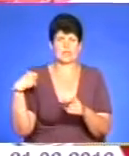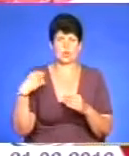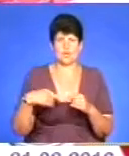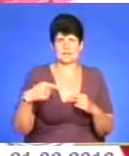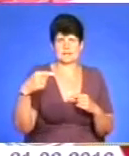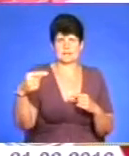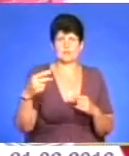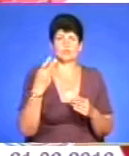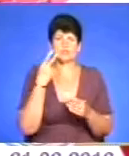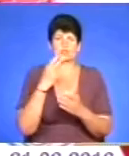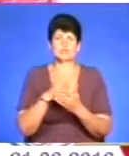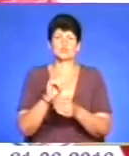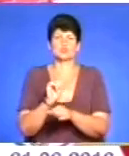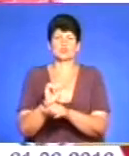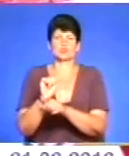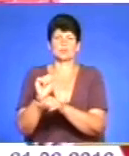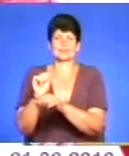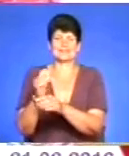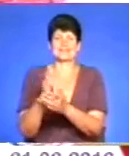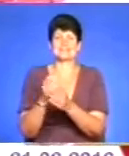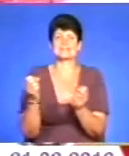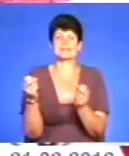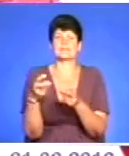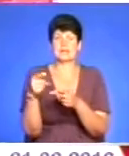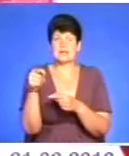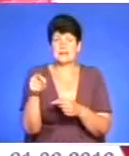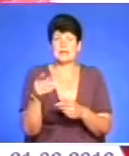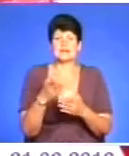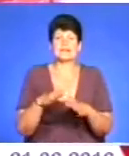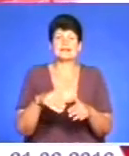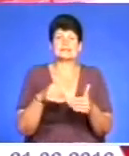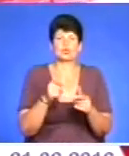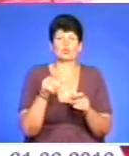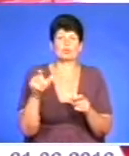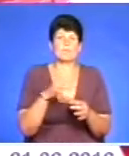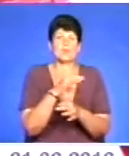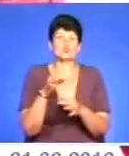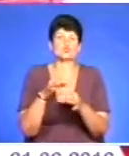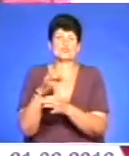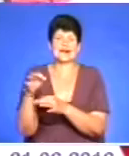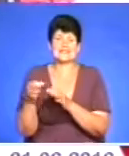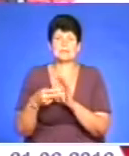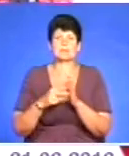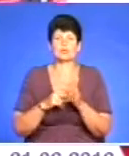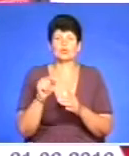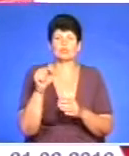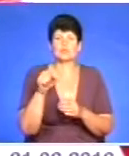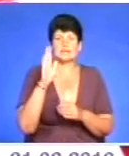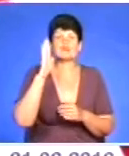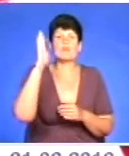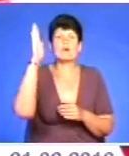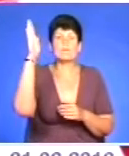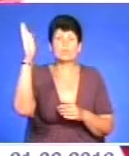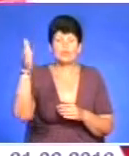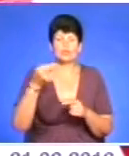постійно знаходяться зупинки, постійно знаходяться фахівці, які безпосередньо надають людям консультації. Ми плануємо так, щоб в майбутньому